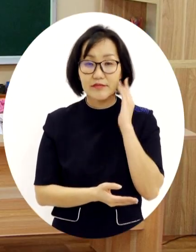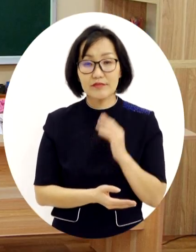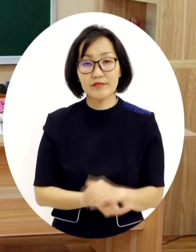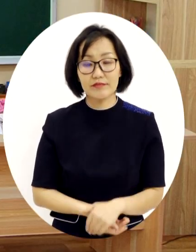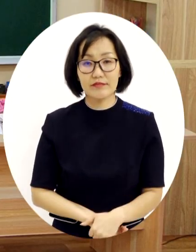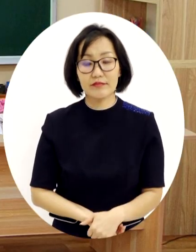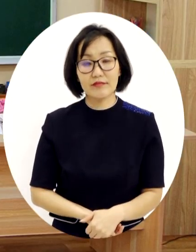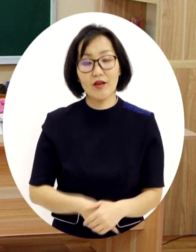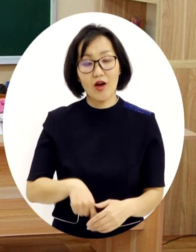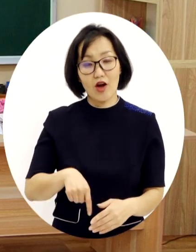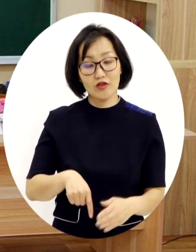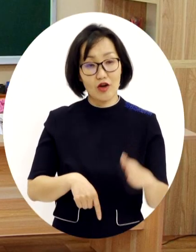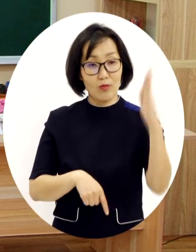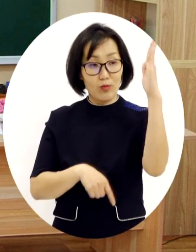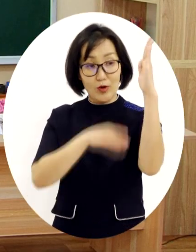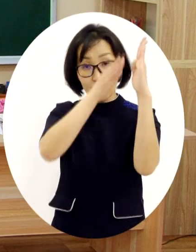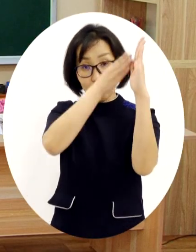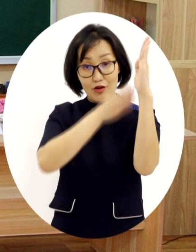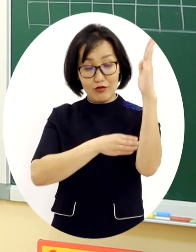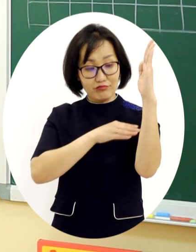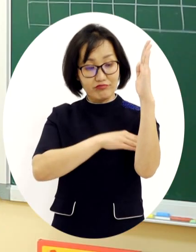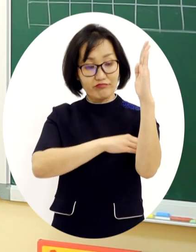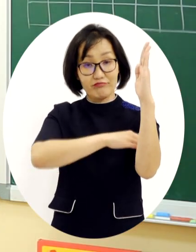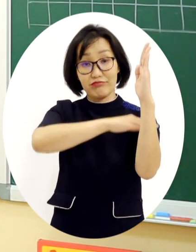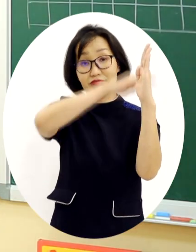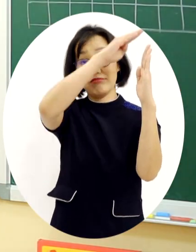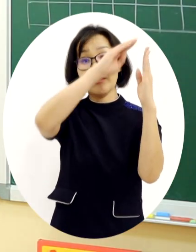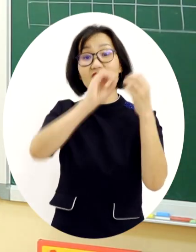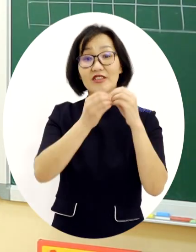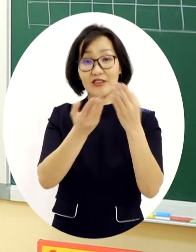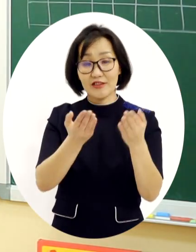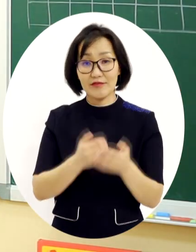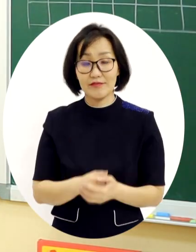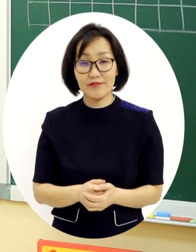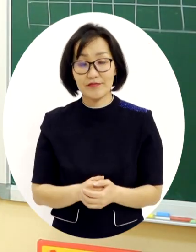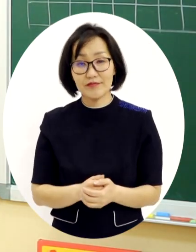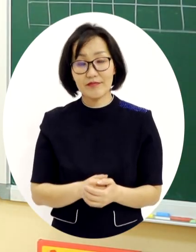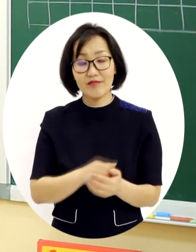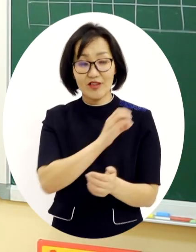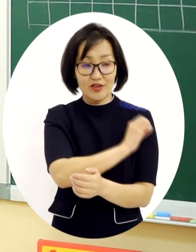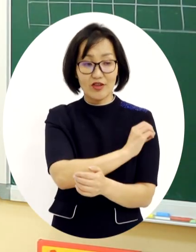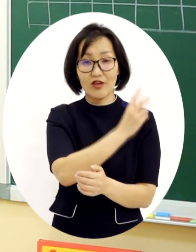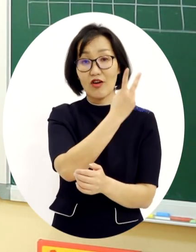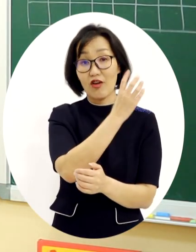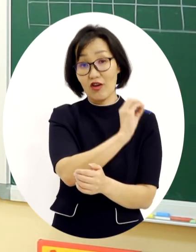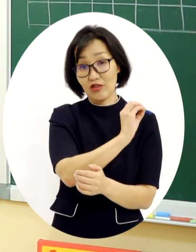Одоо босоо тэнхлэг дээр хуваараа тавина. Босоо тэнхлэгийнхаа хуварыг тиг